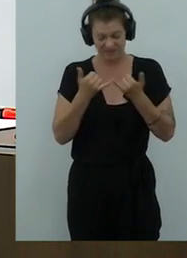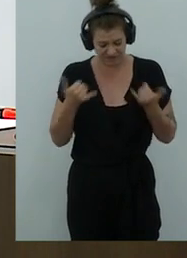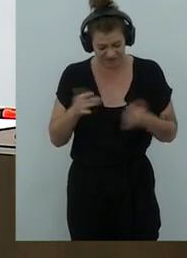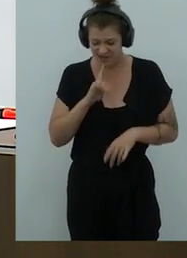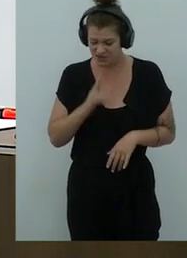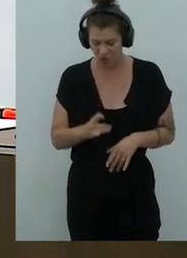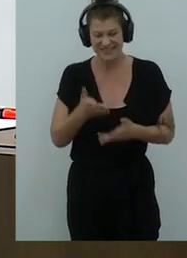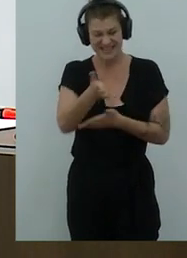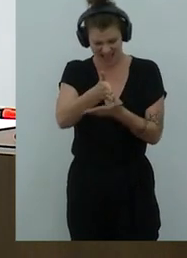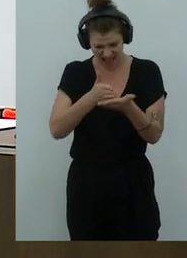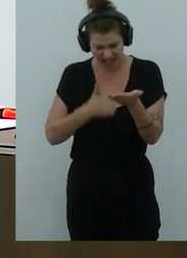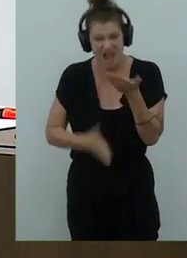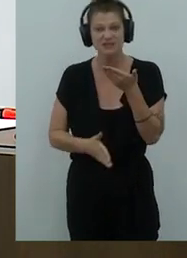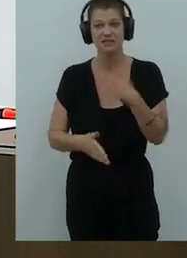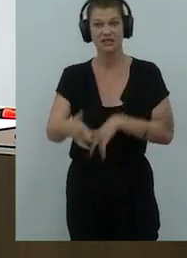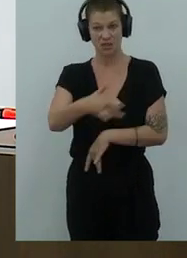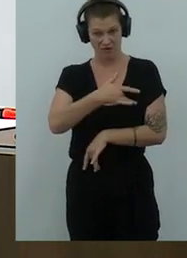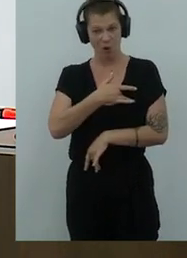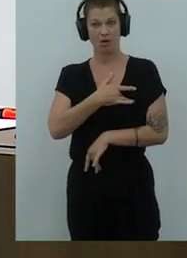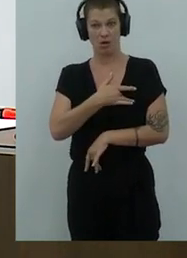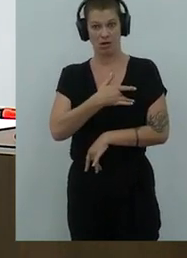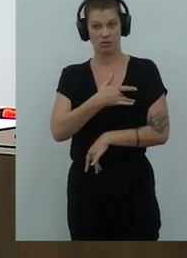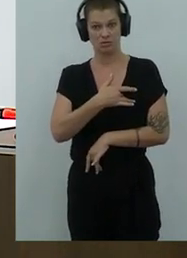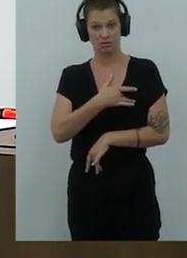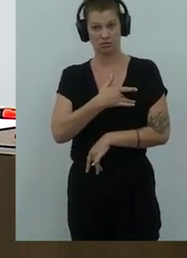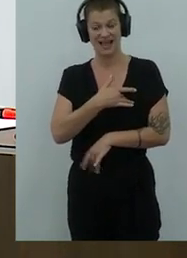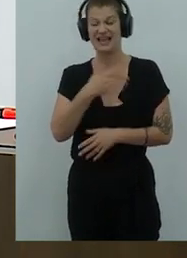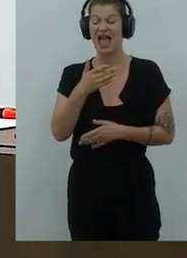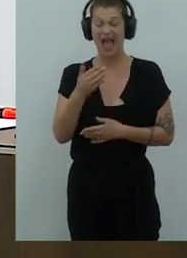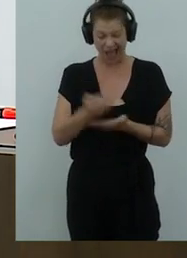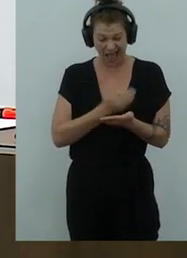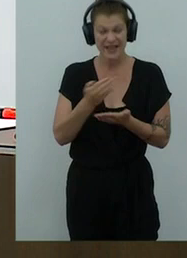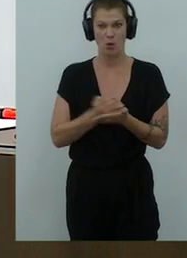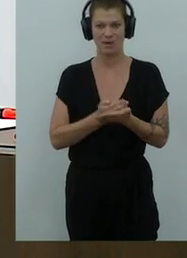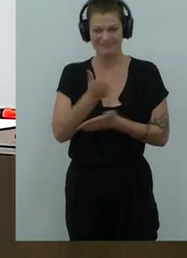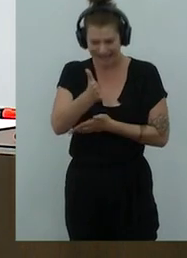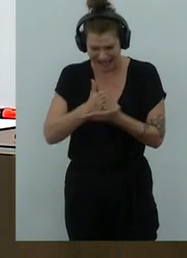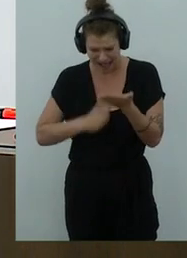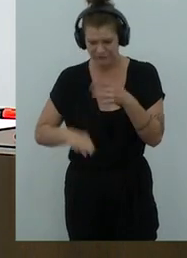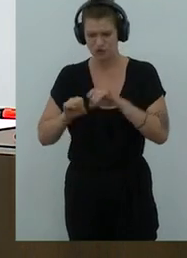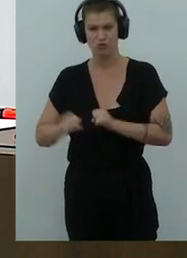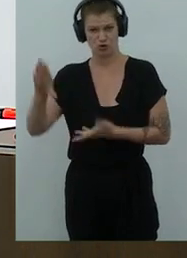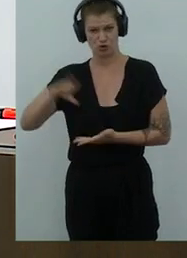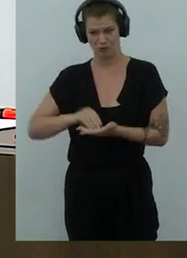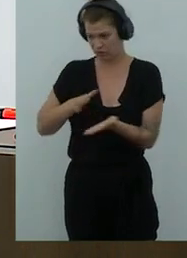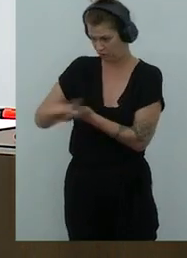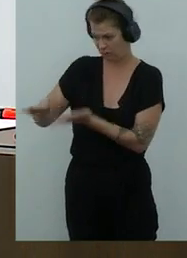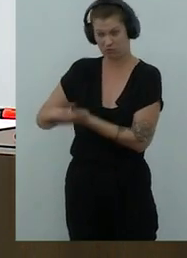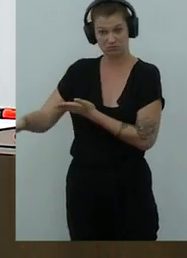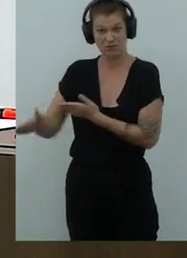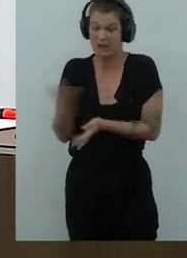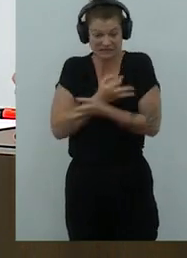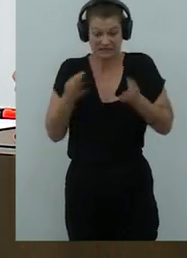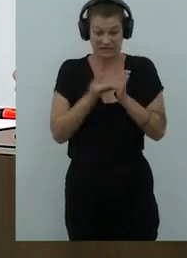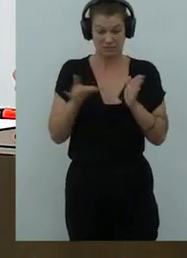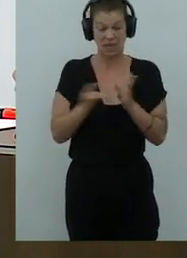Bevölkerung, viele in Salzburg brauchen die Hälfte ihres Einkommens alleine fürs Wohnen. Keine konkreten Maßnahmen. Fassen wir zusammen, wo